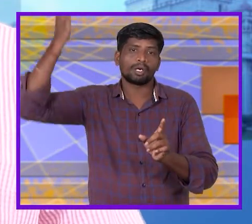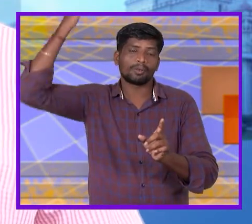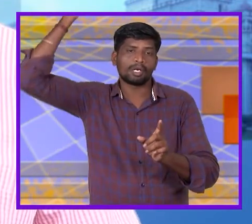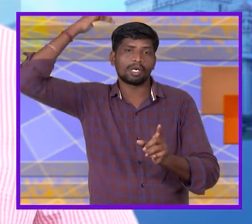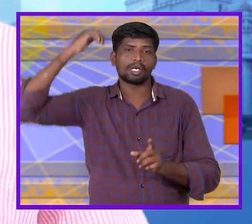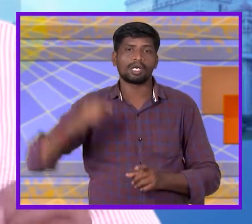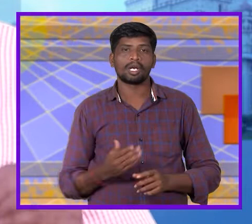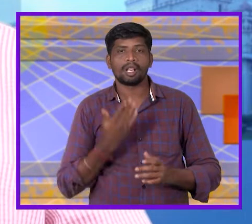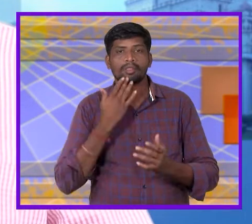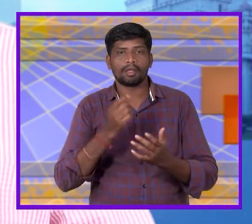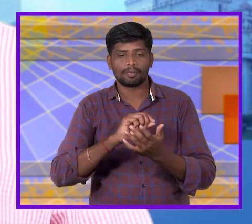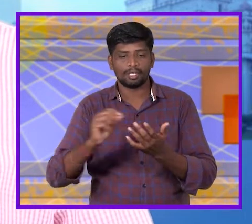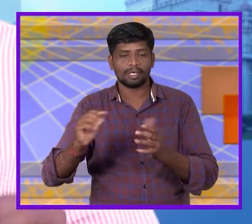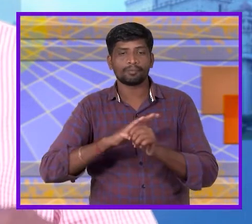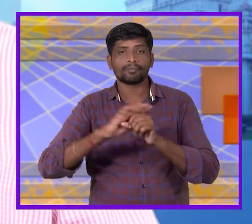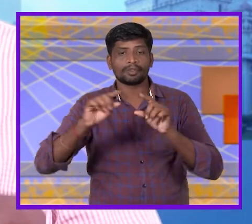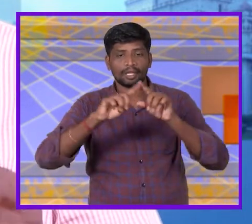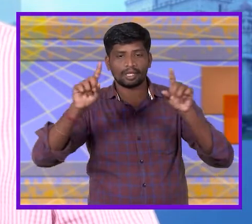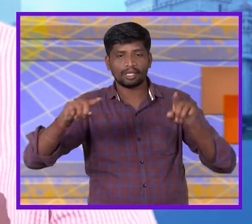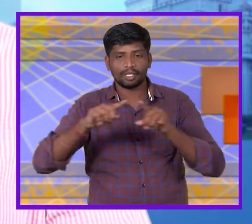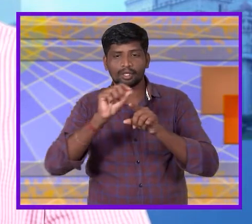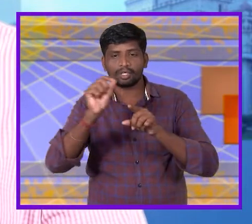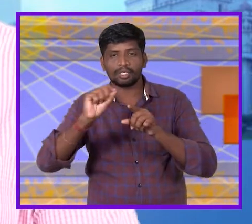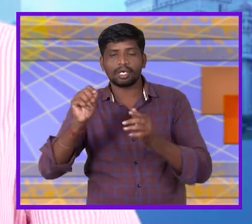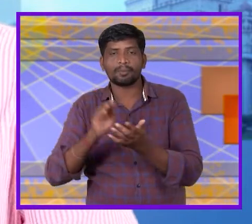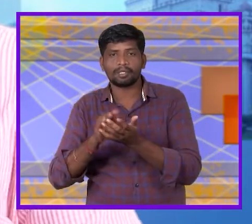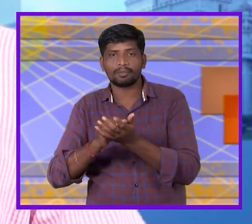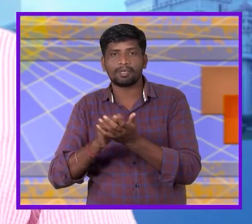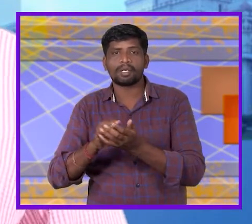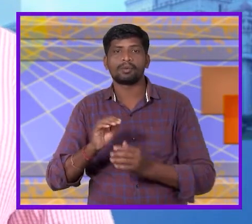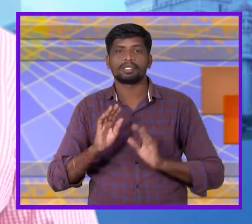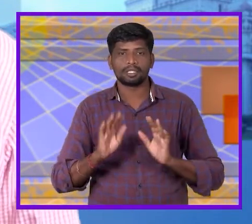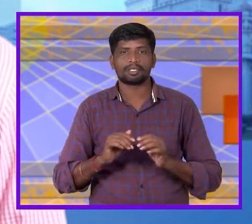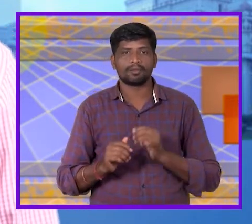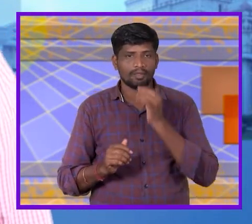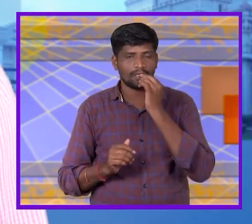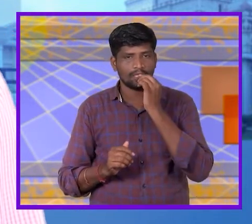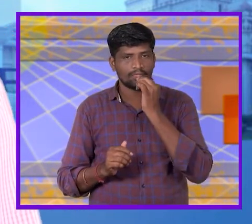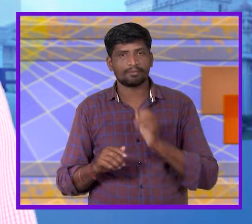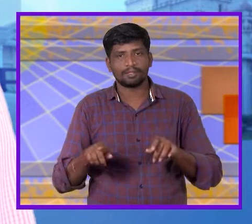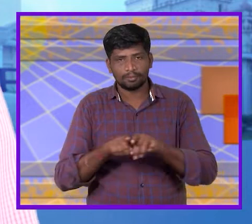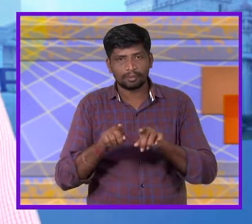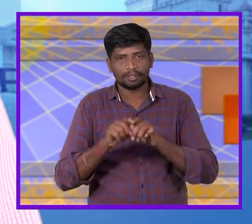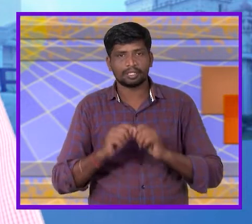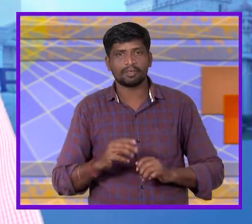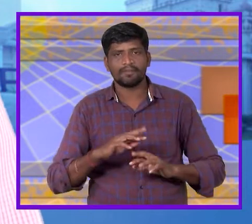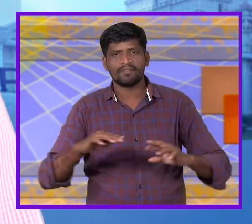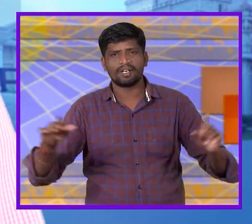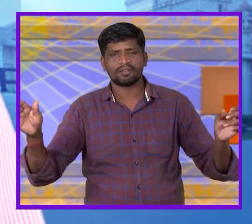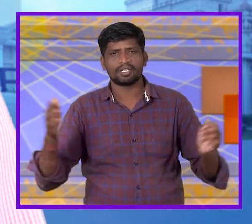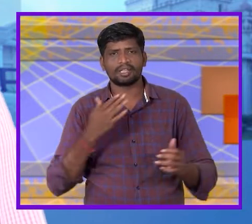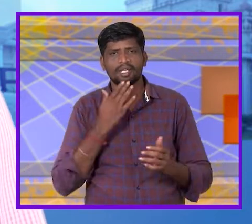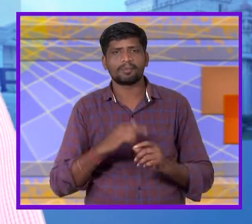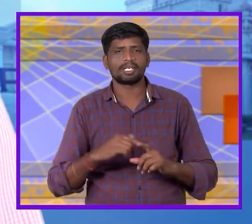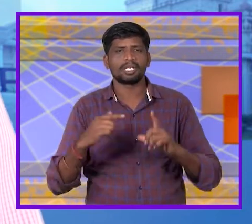தமிழில் எழுதப்பட்ட ஓலைச்சுவடிகளெல்லாம் இங்கு பொக்கிசமாக பாதுகாத்து இங்கு வைக்கப்பட்டிருக்கிறது. அதுபோக பல்வேறு மொழிகளில், தமிழ்,